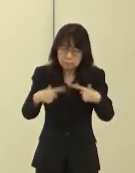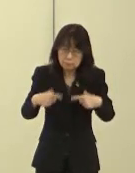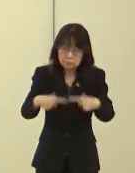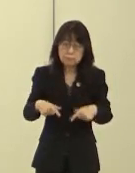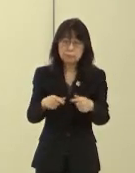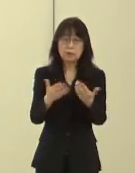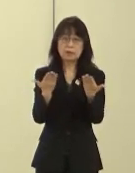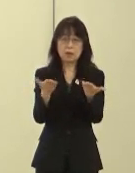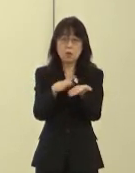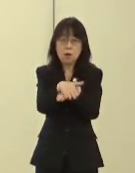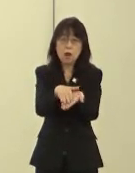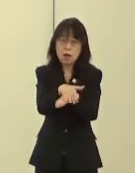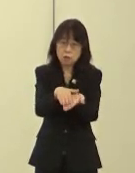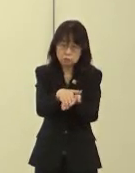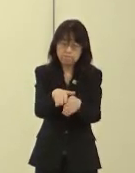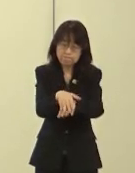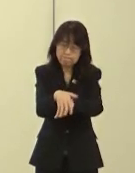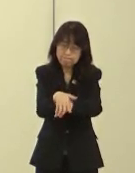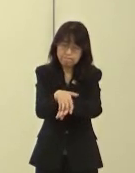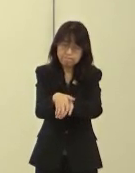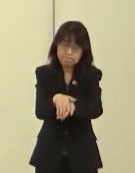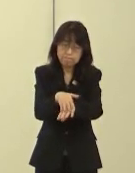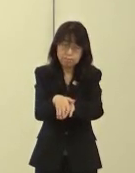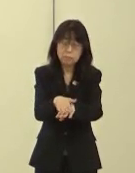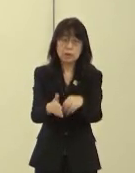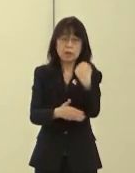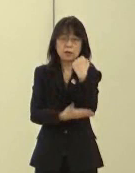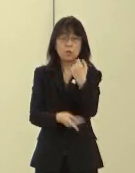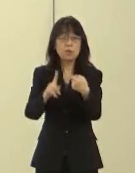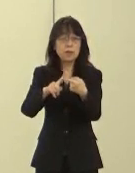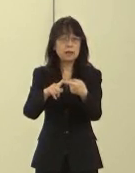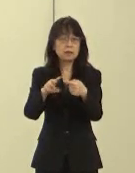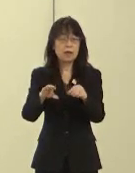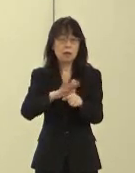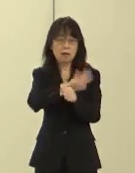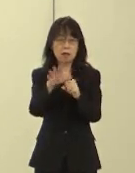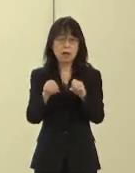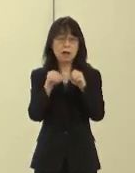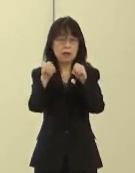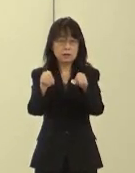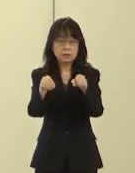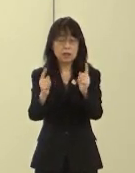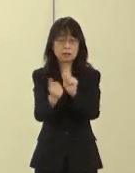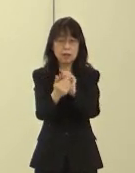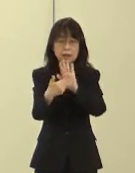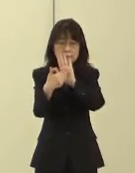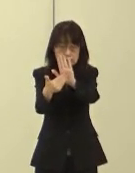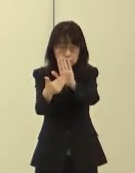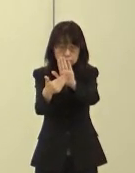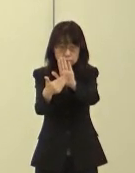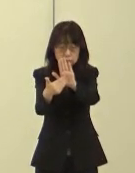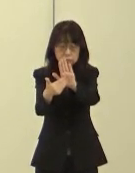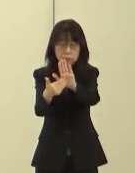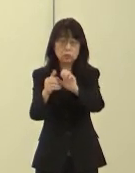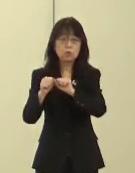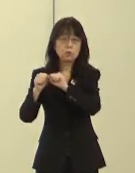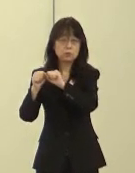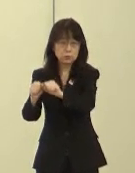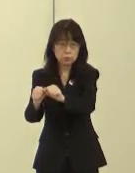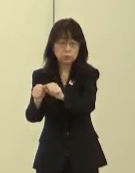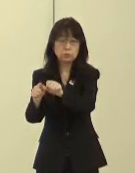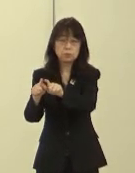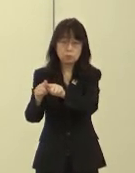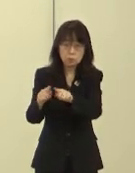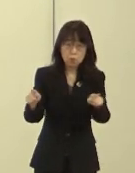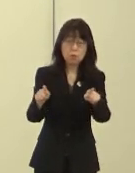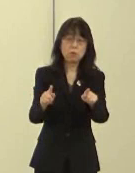くというような基本的な感染対策ということをしっかり取っていただいた上で、まあ日常